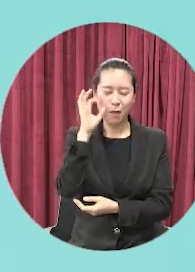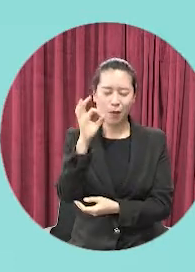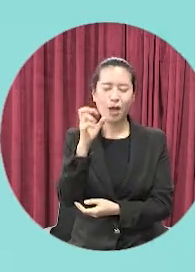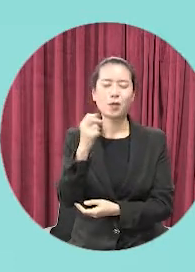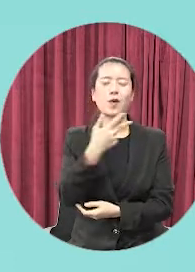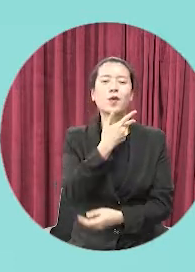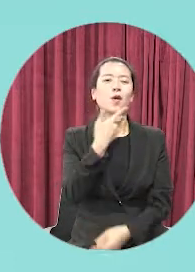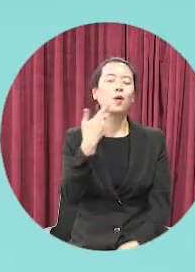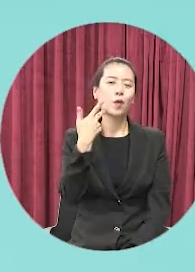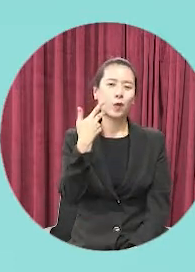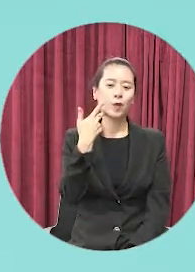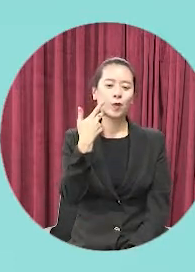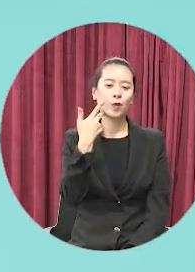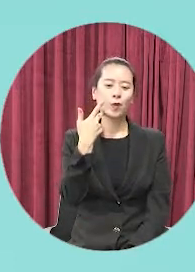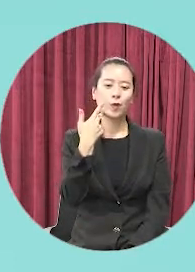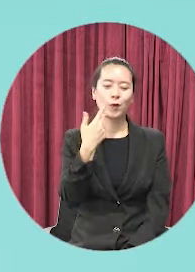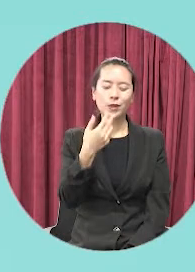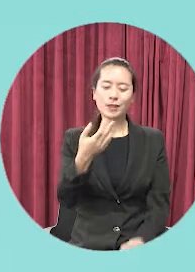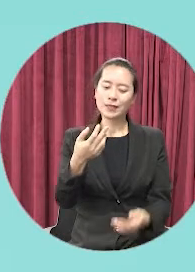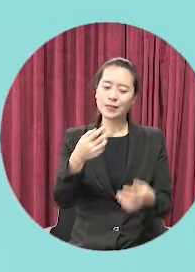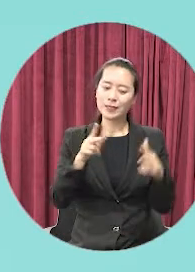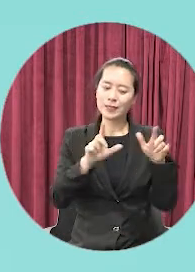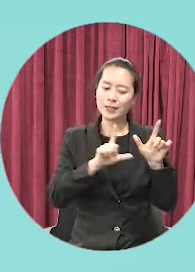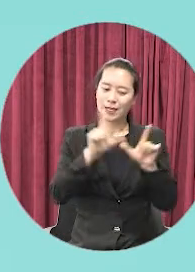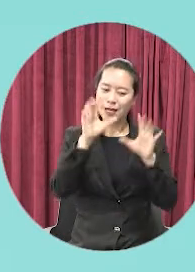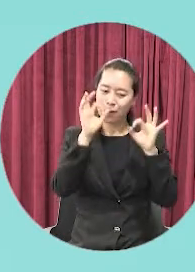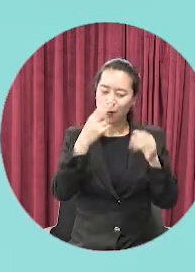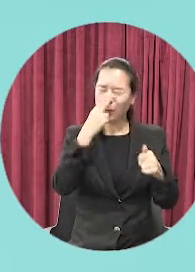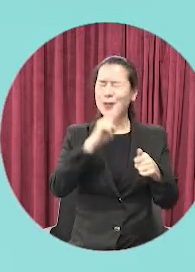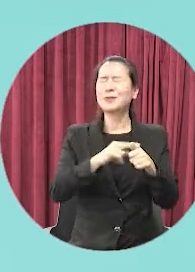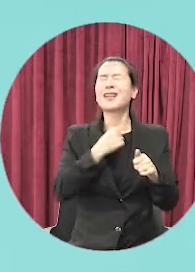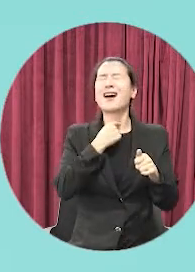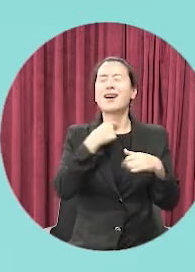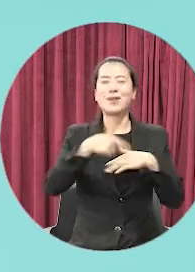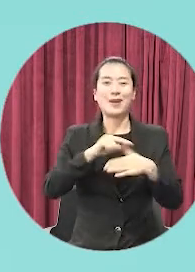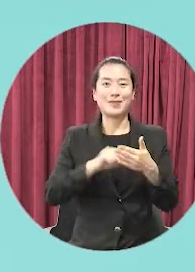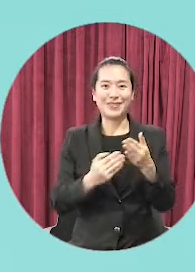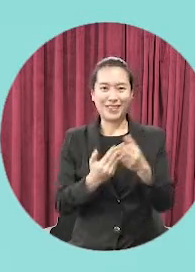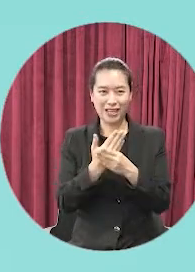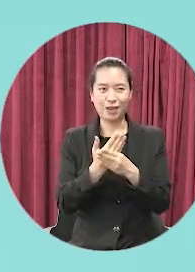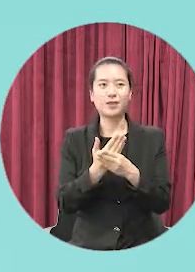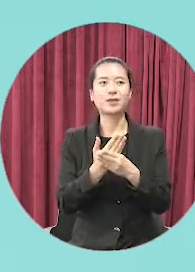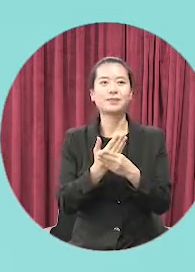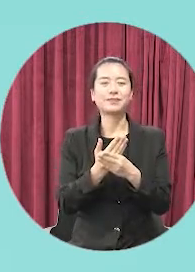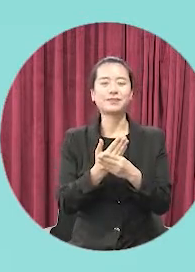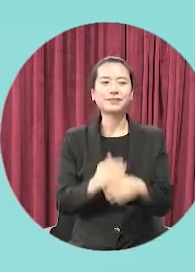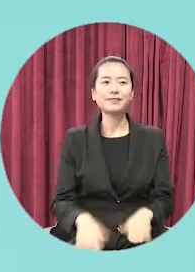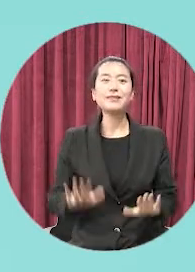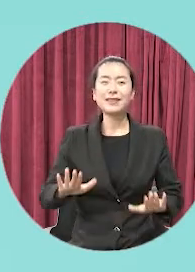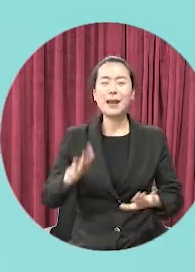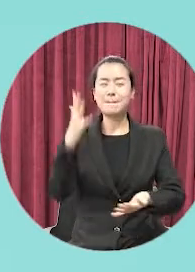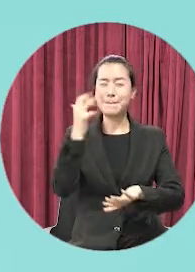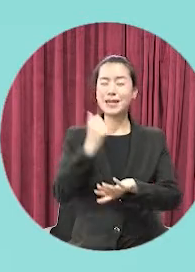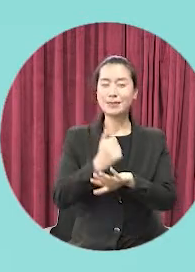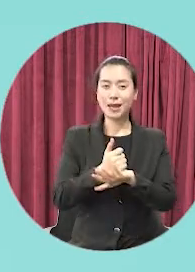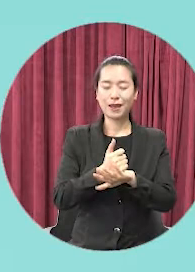대한 도전도 함께 해주신 것 같습니다. 교수님 조금 더 계시면 저희가 이번 세션 마지막 부분에